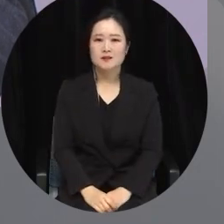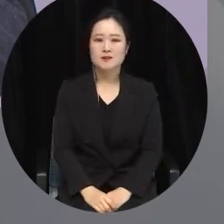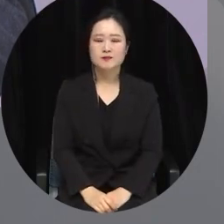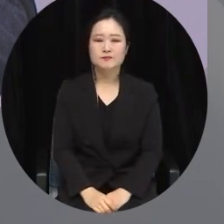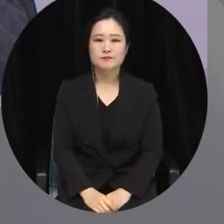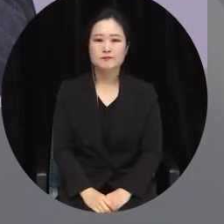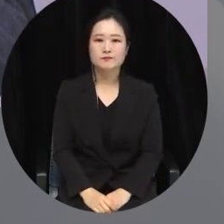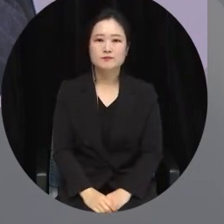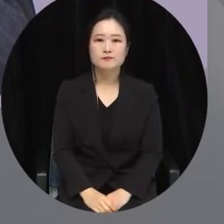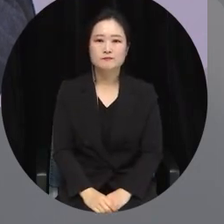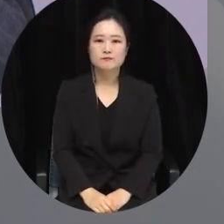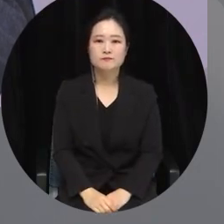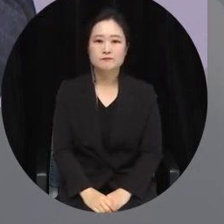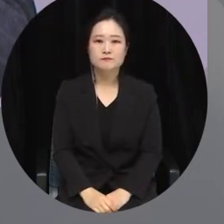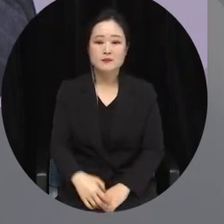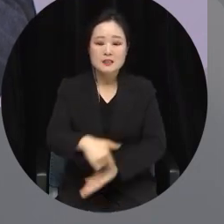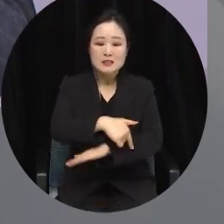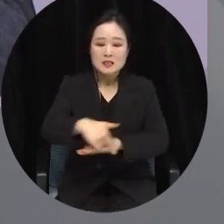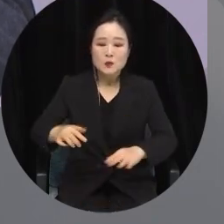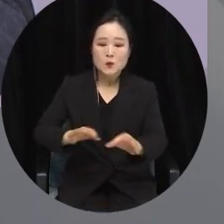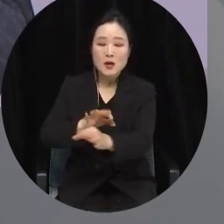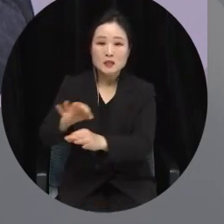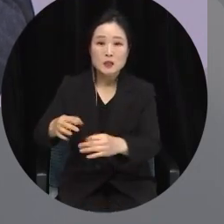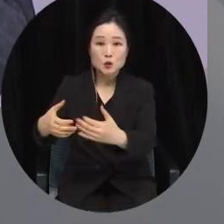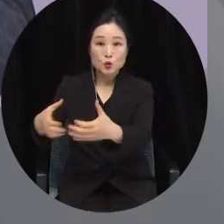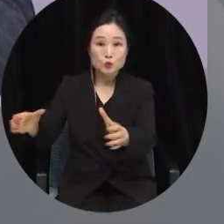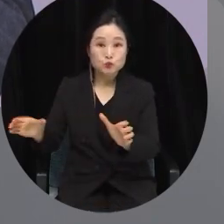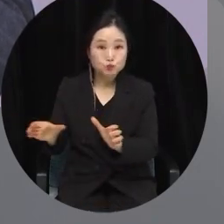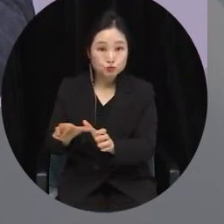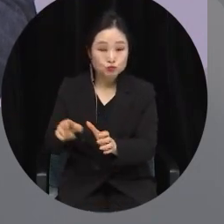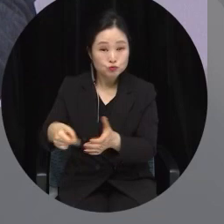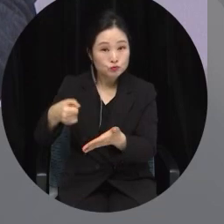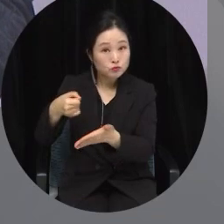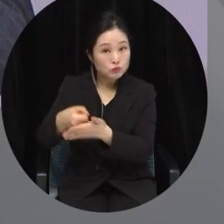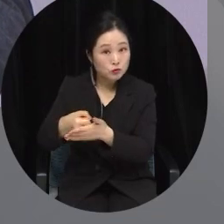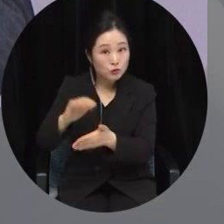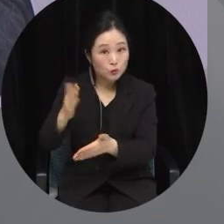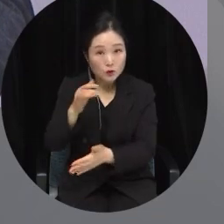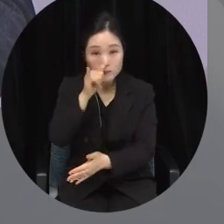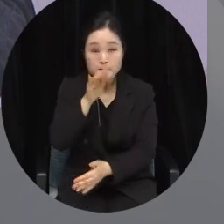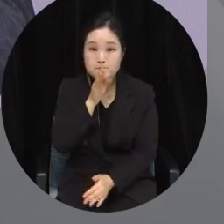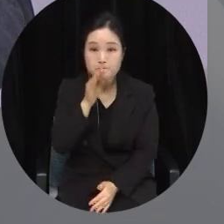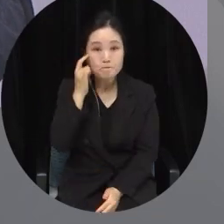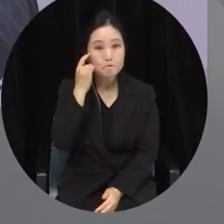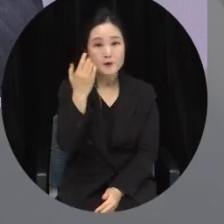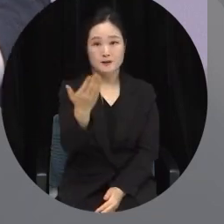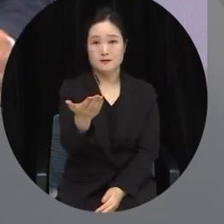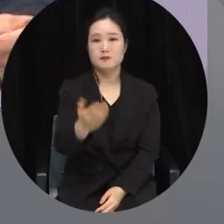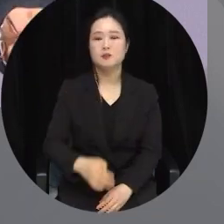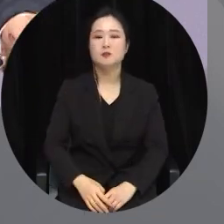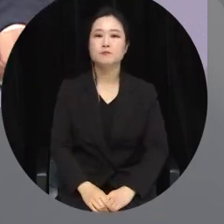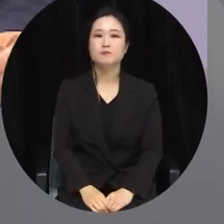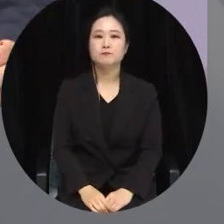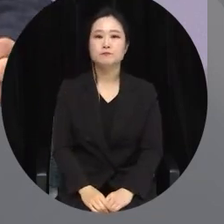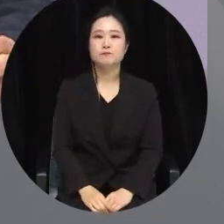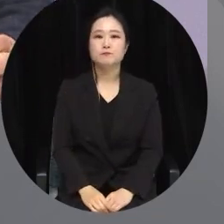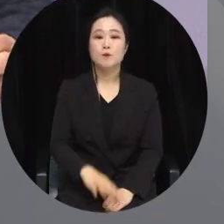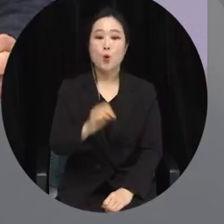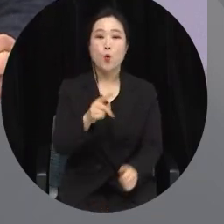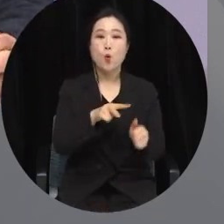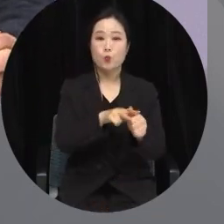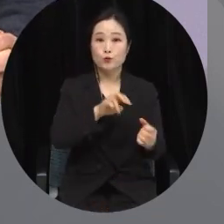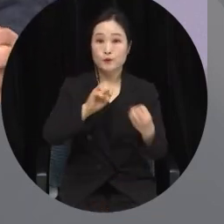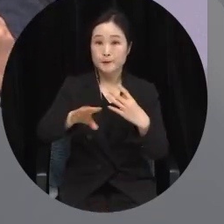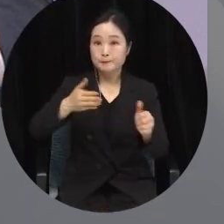그 기재부의 결정 사항이 되어 있는 거죠. 이 점에 대해서 네. 오경훈 후보 답변